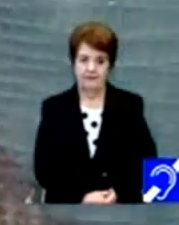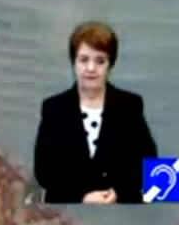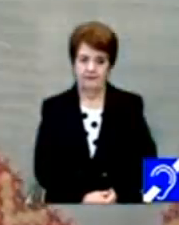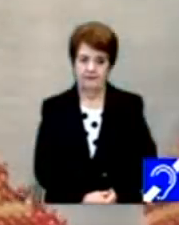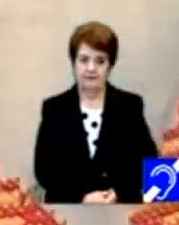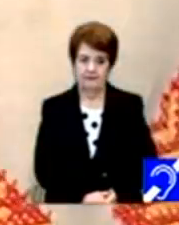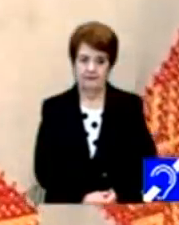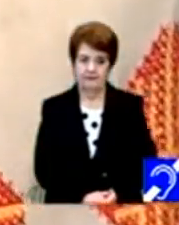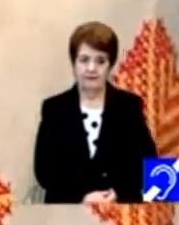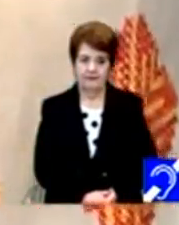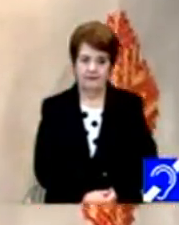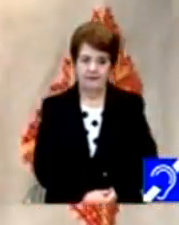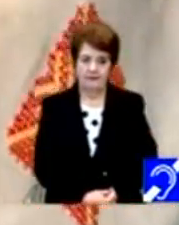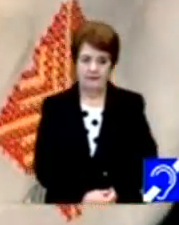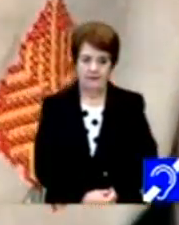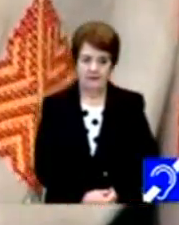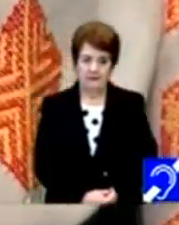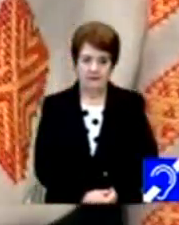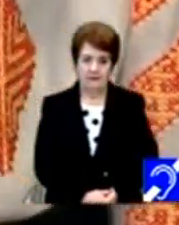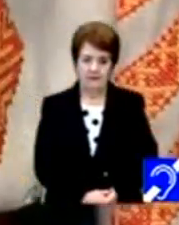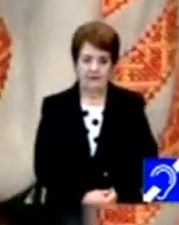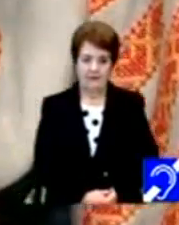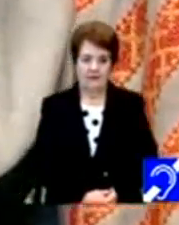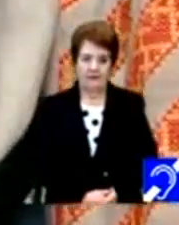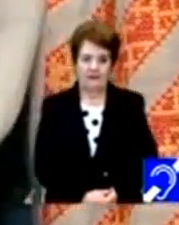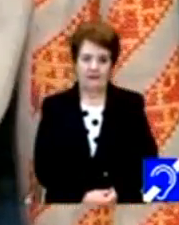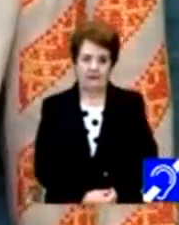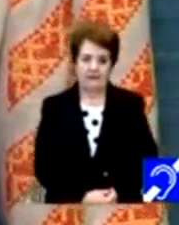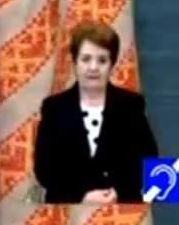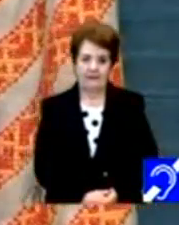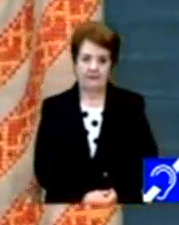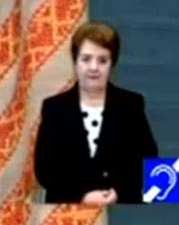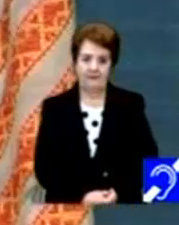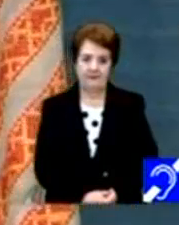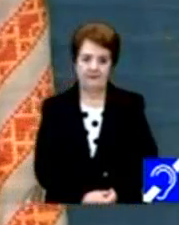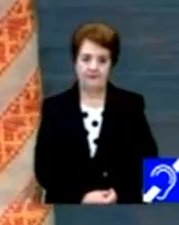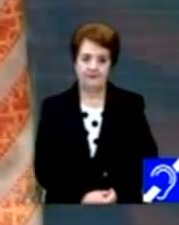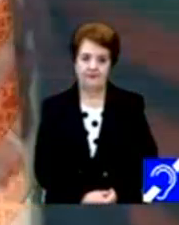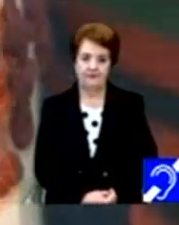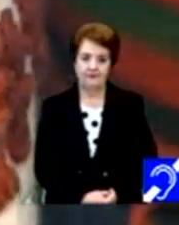Thank you.